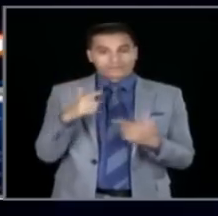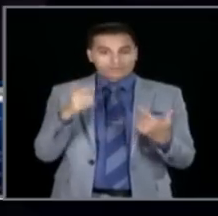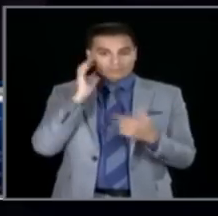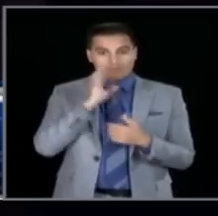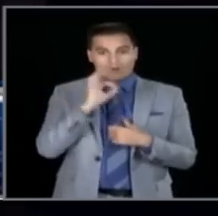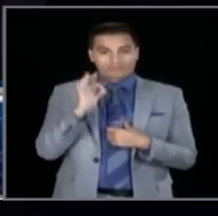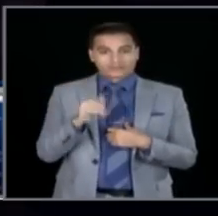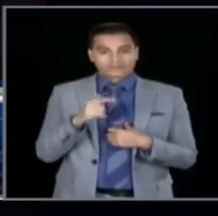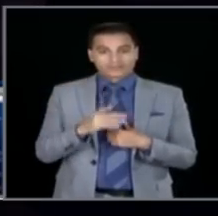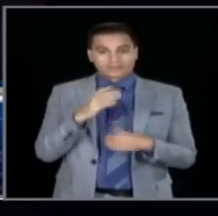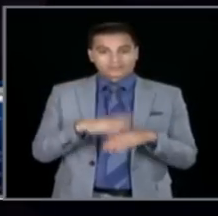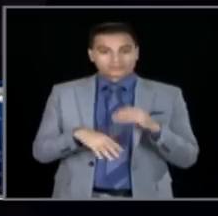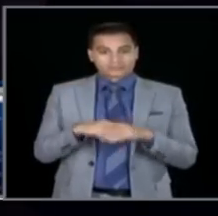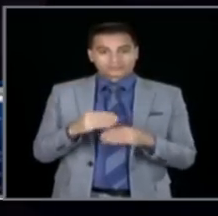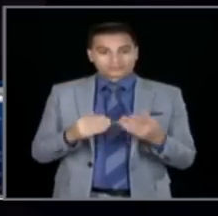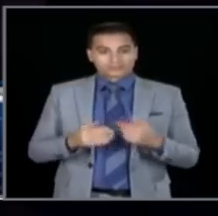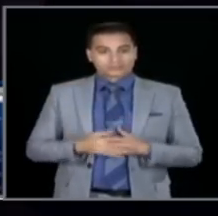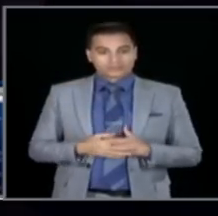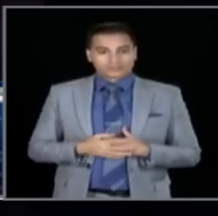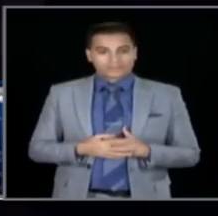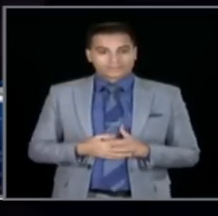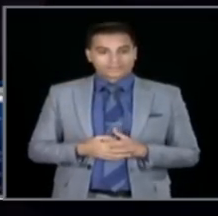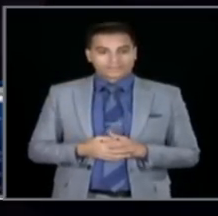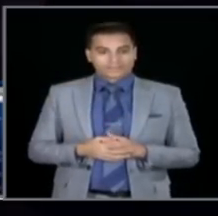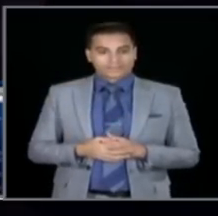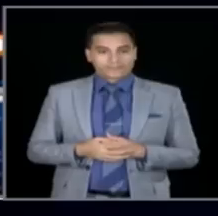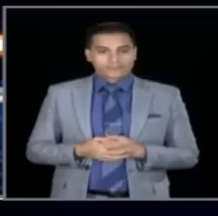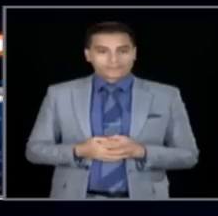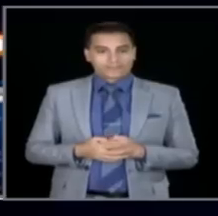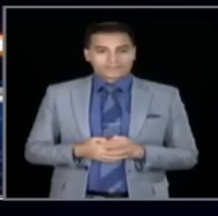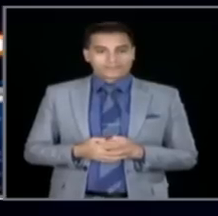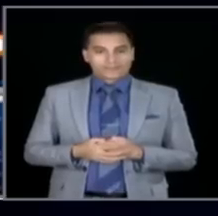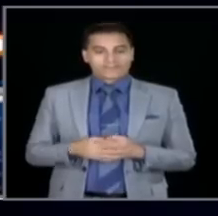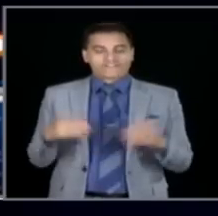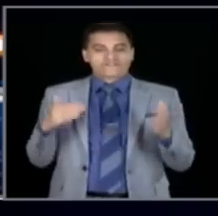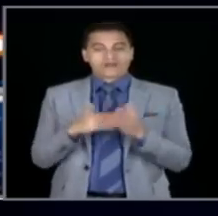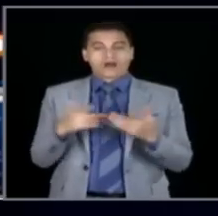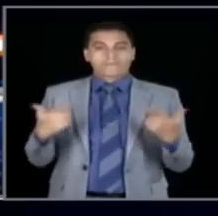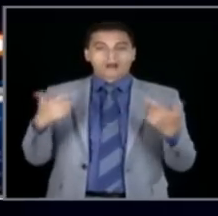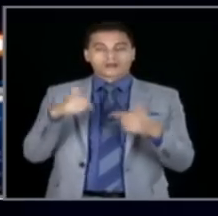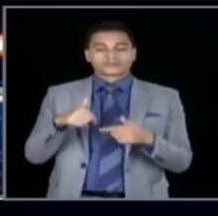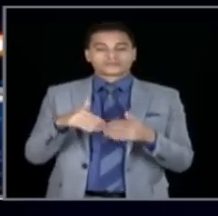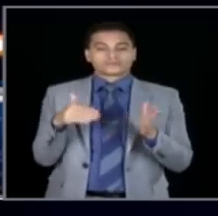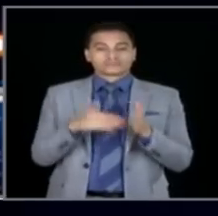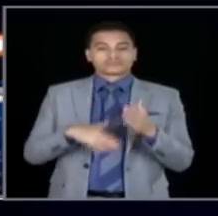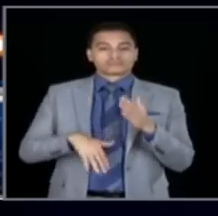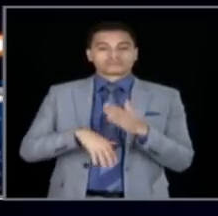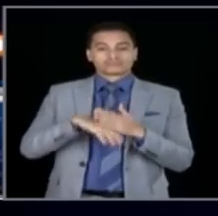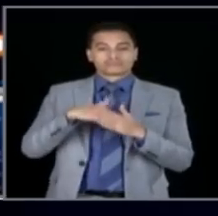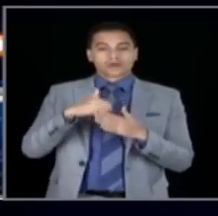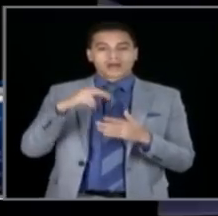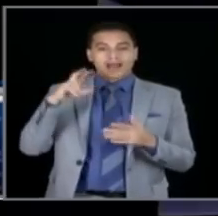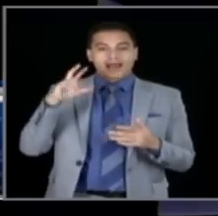شهيرة جدا. في إجابة؟ مين؟ لا مفيش، احنا عارفين المعركة شهيرة يعني. انتهت المعركة بانتصار